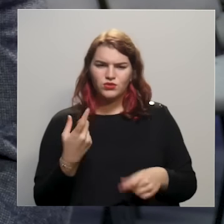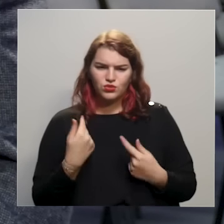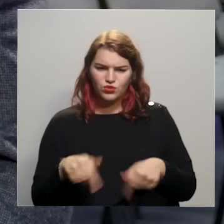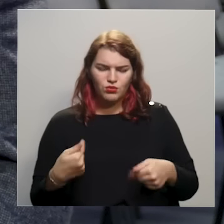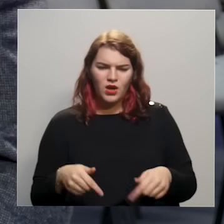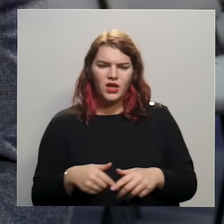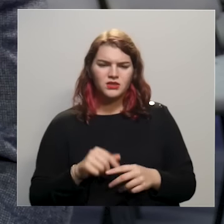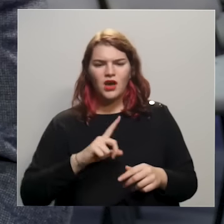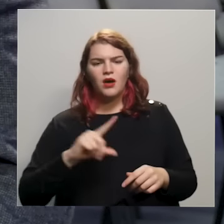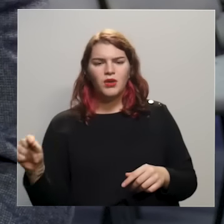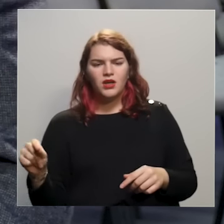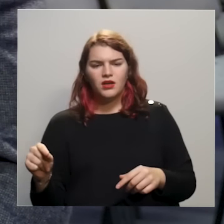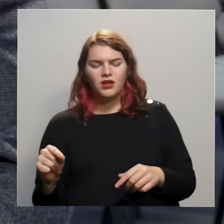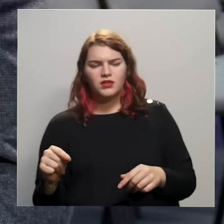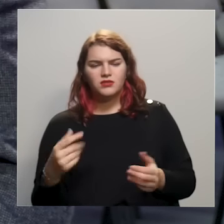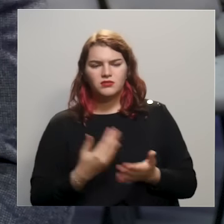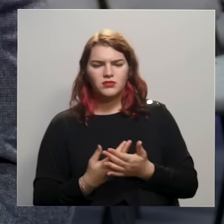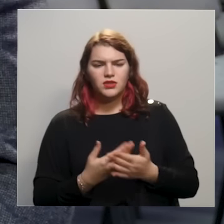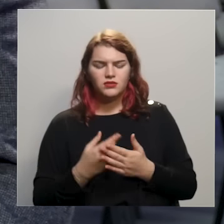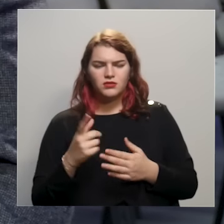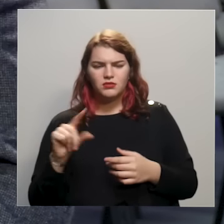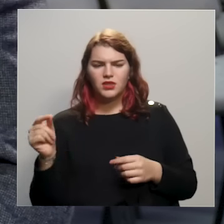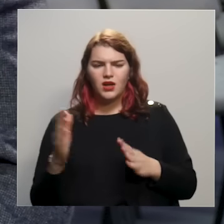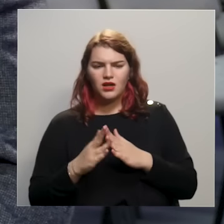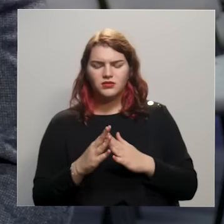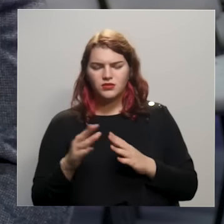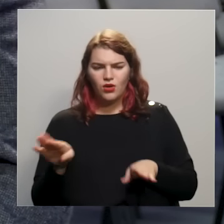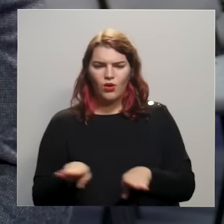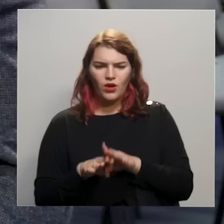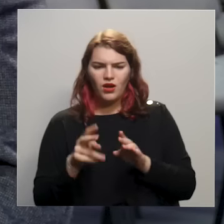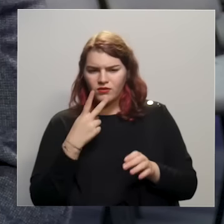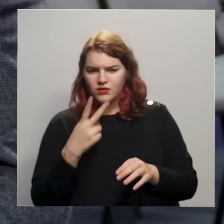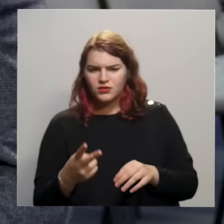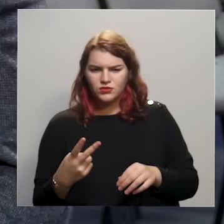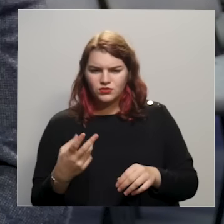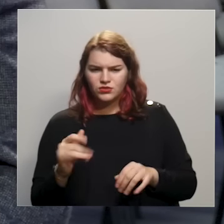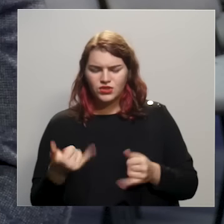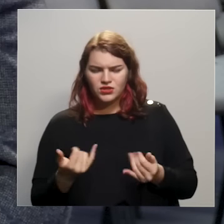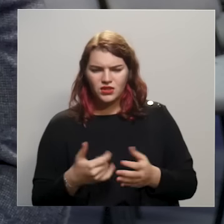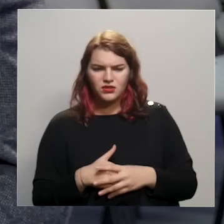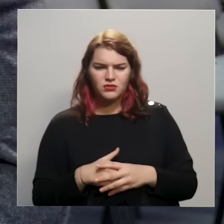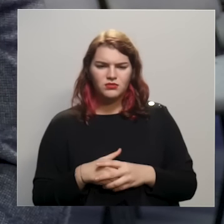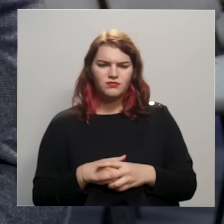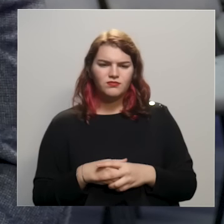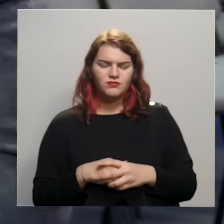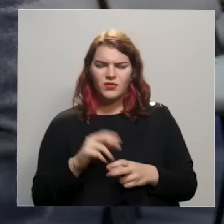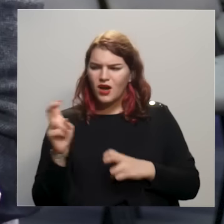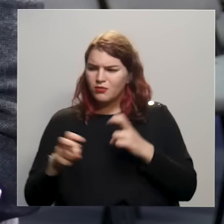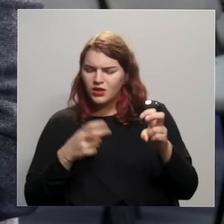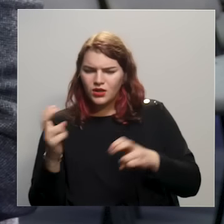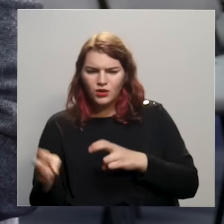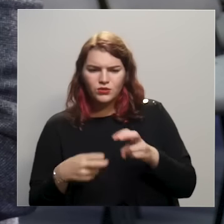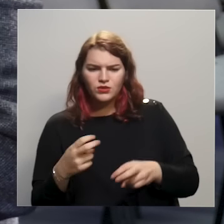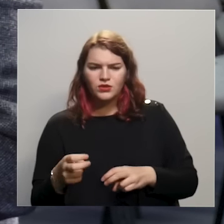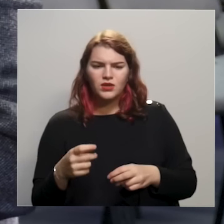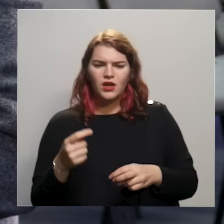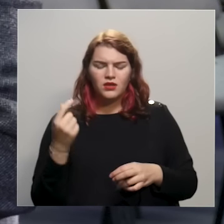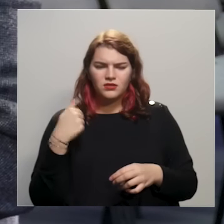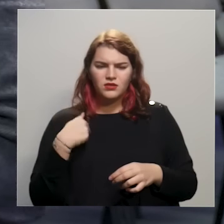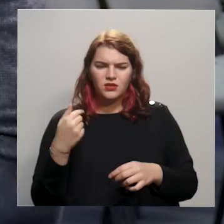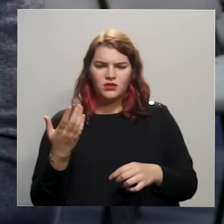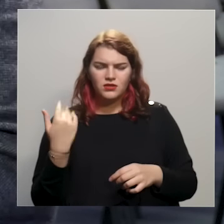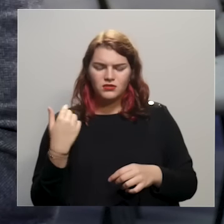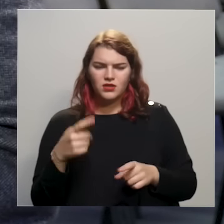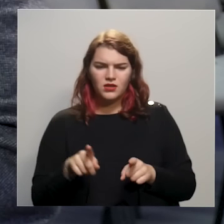a plecat, plecaseră colegii, am văzut urmele ce s-a întâmplat. M-am dus și am căutat-o. M-a sărit băutura atunci